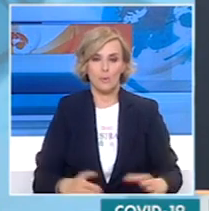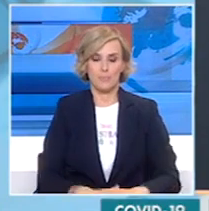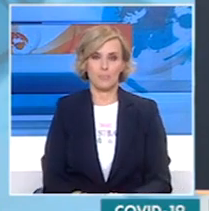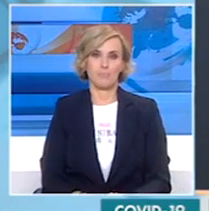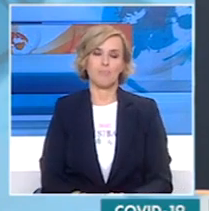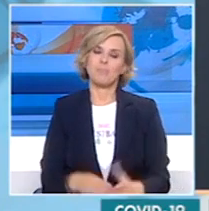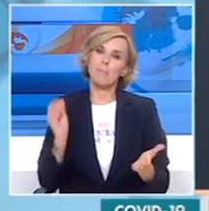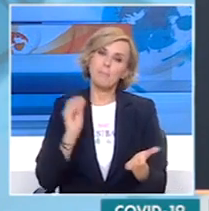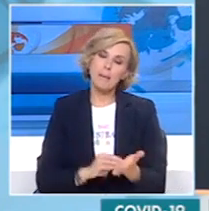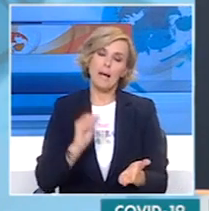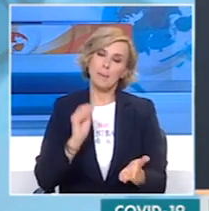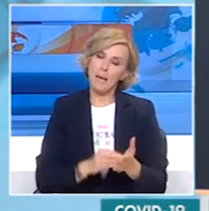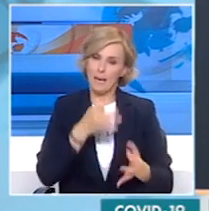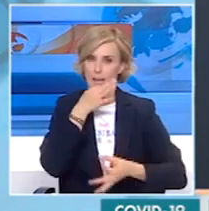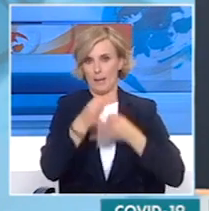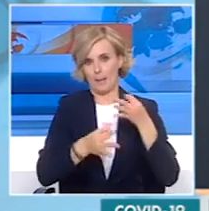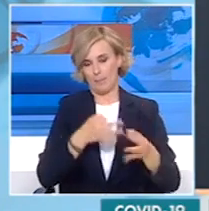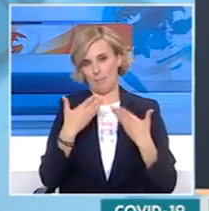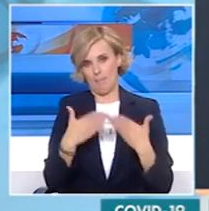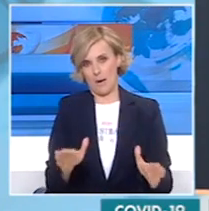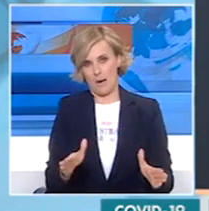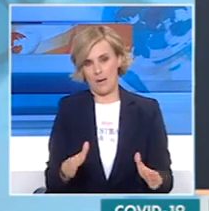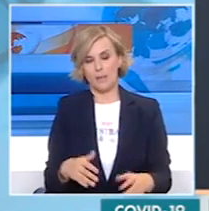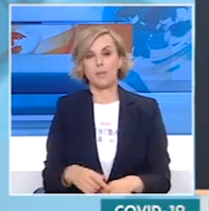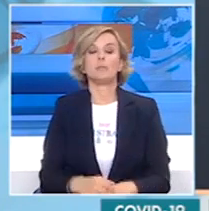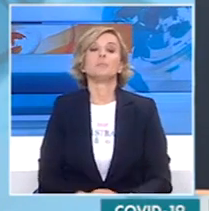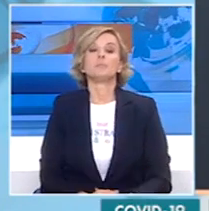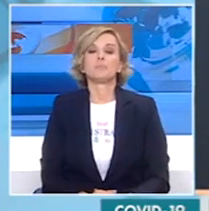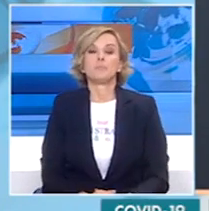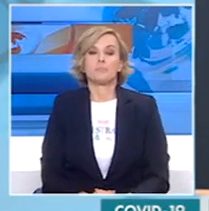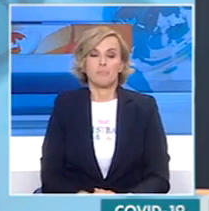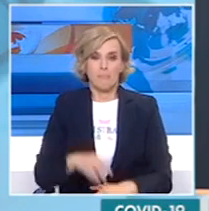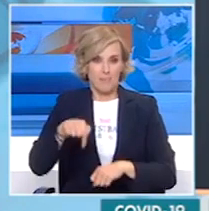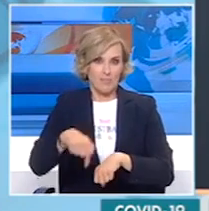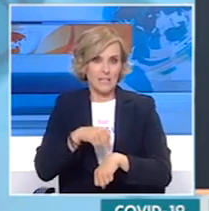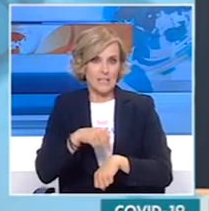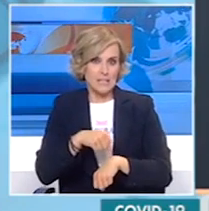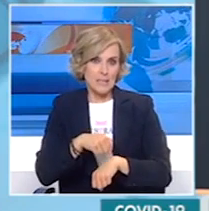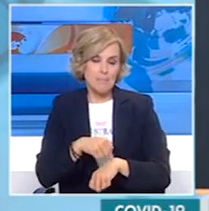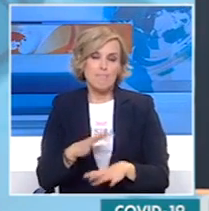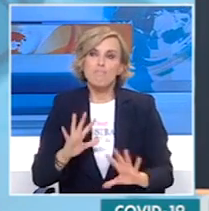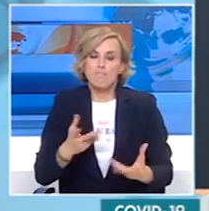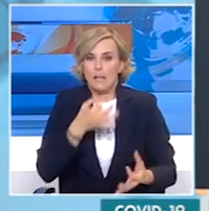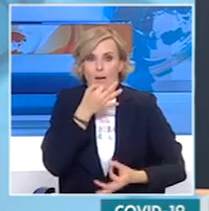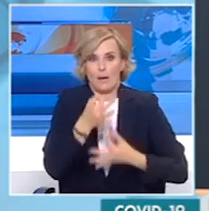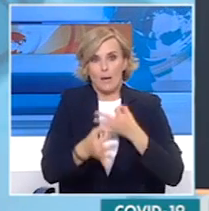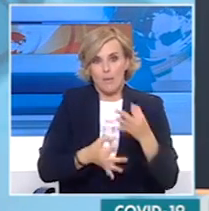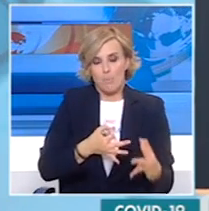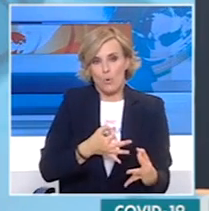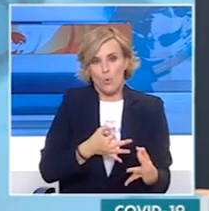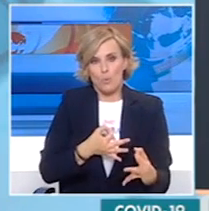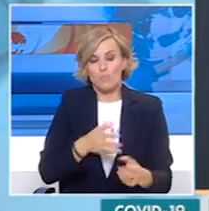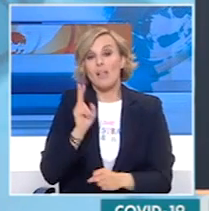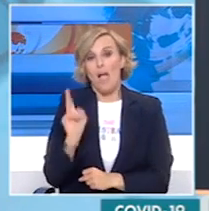Ναι, έχουμε ξανασυζητήσει γι' αυτό. Θεωρώ ότι αυτή τη στιγμή οποιαδήποτε εκτίμηση είναι πάρα